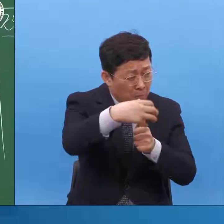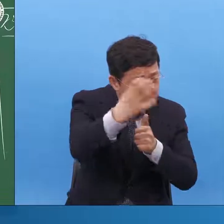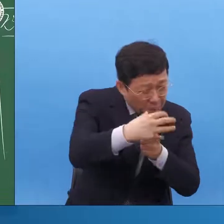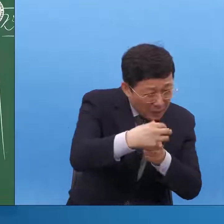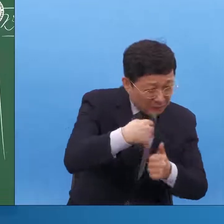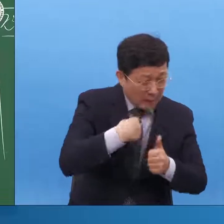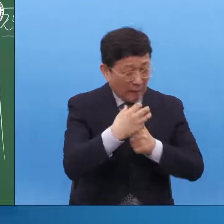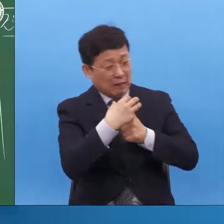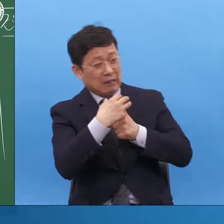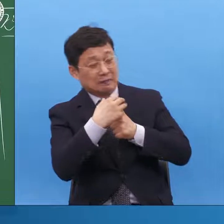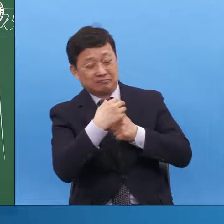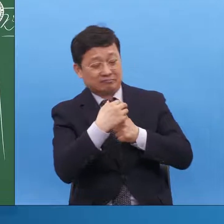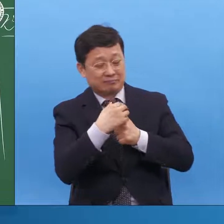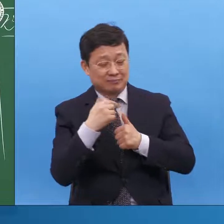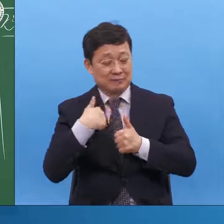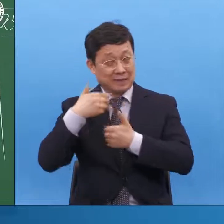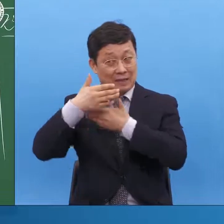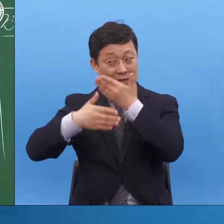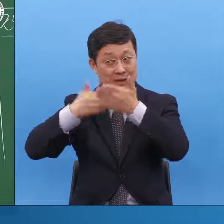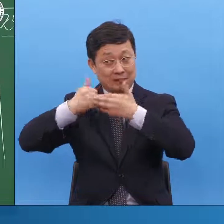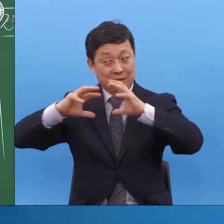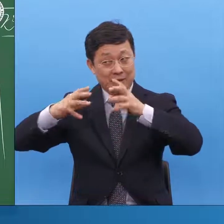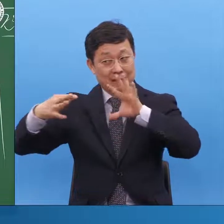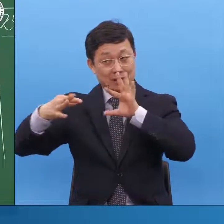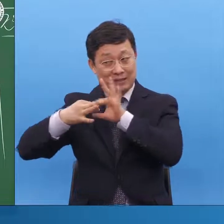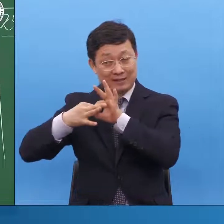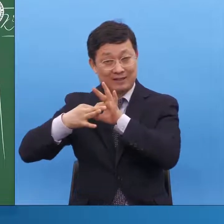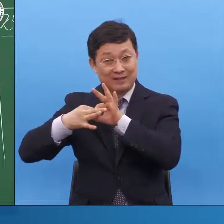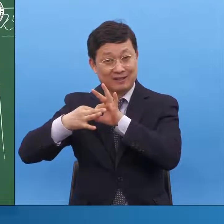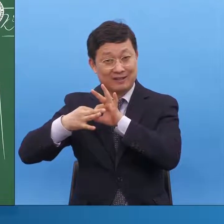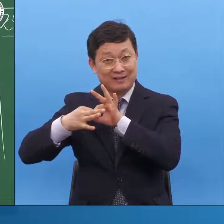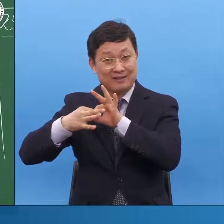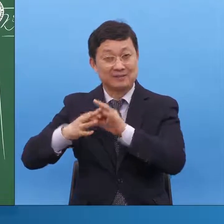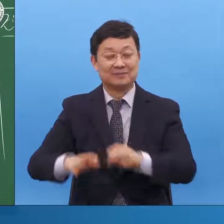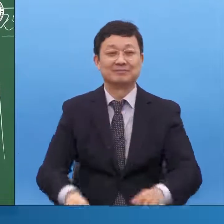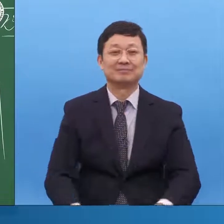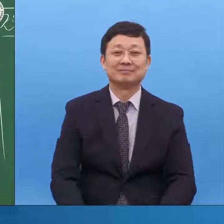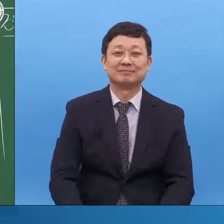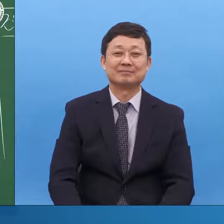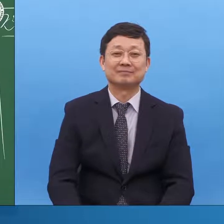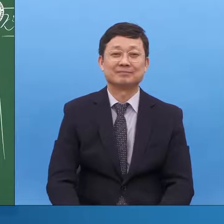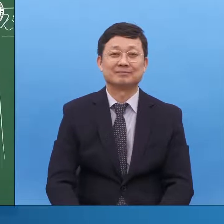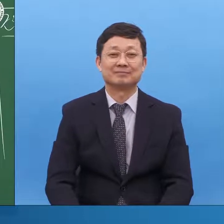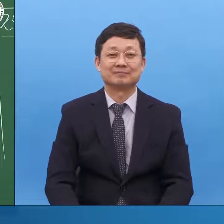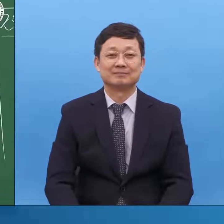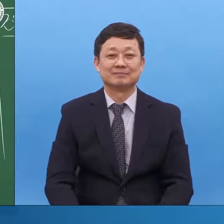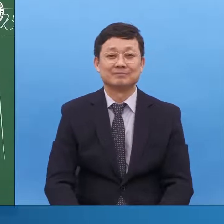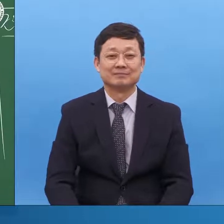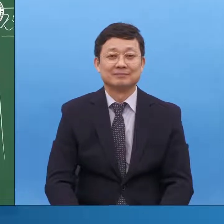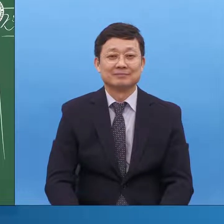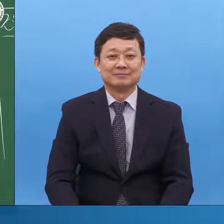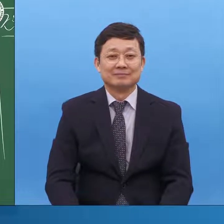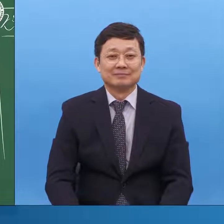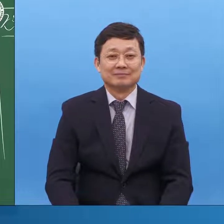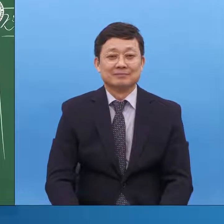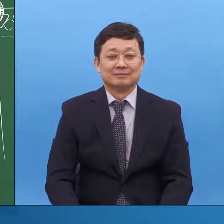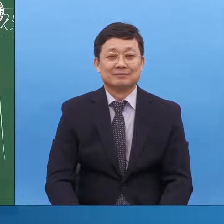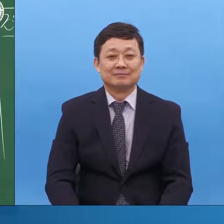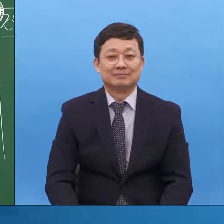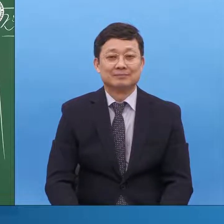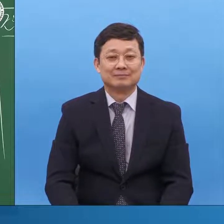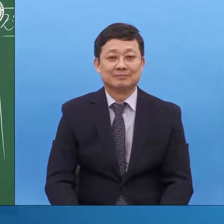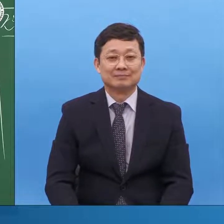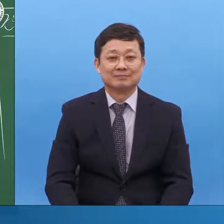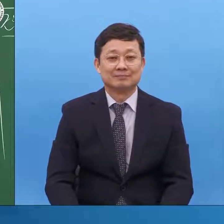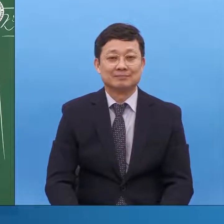doesn't know about that. That's why you can find the answer within persecution. 자, 현장 보낼 때에 5가지 특징을 말씀하셨어요.